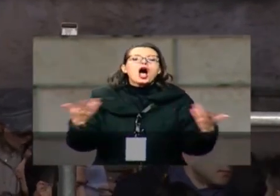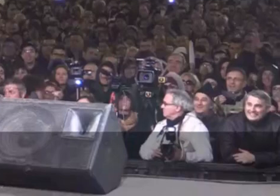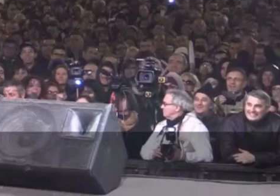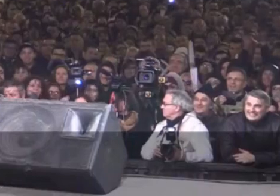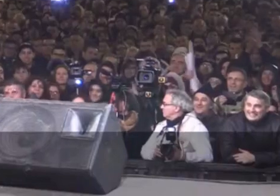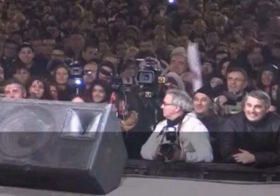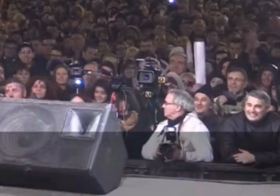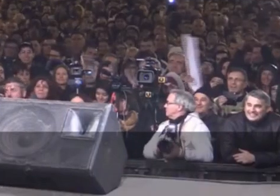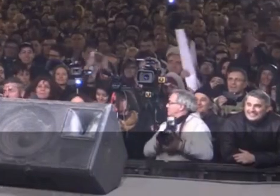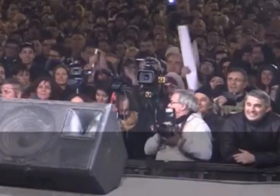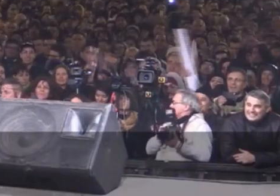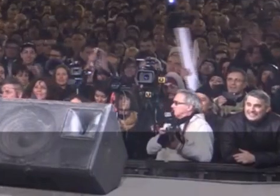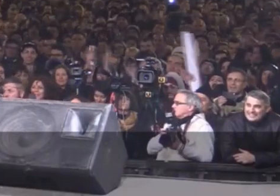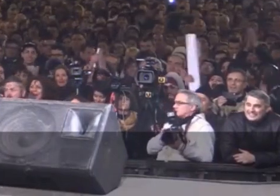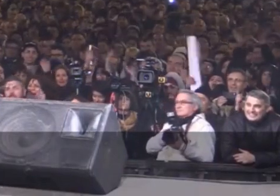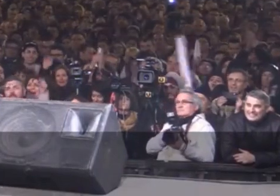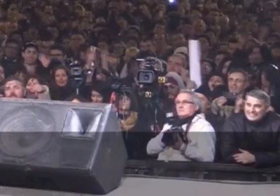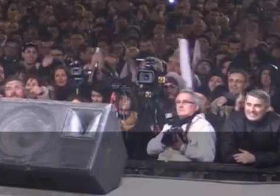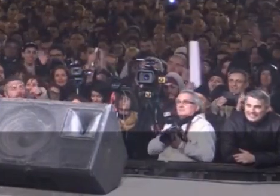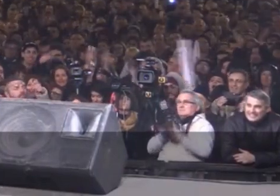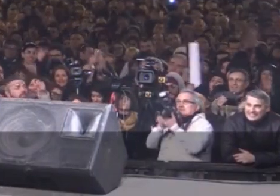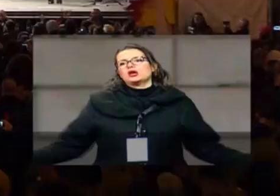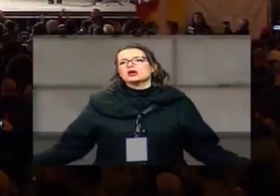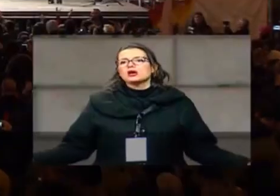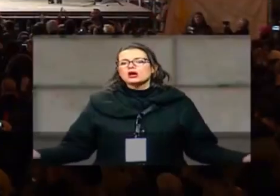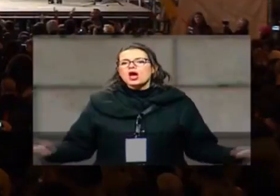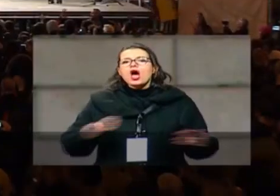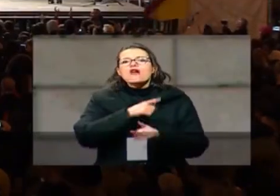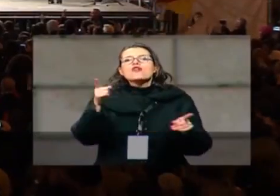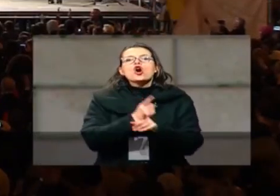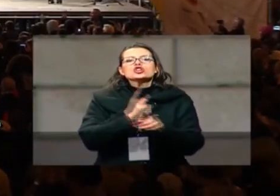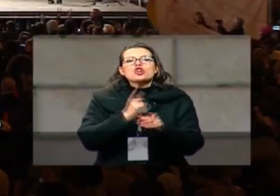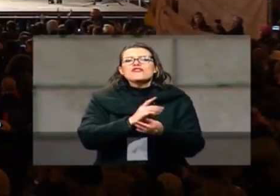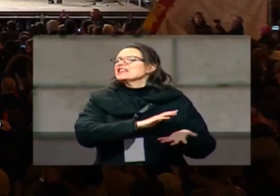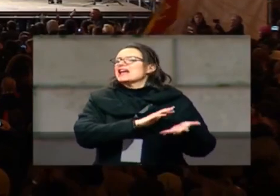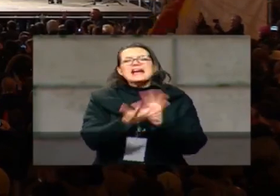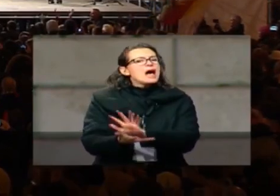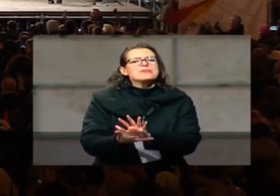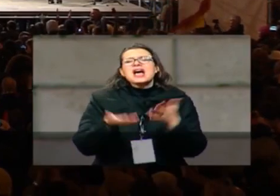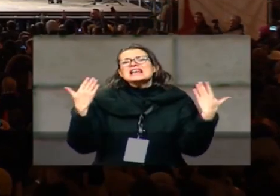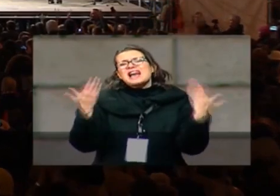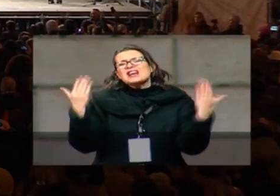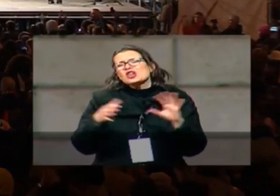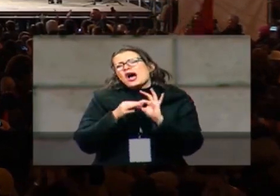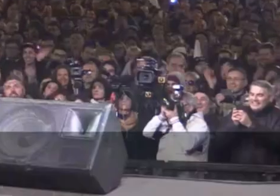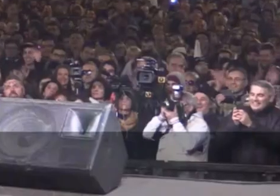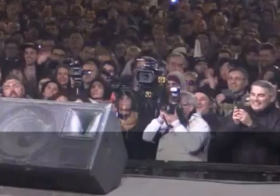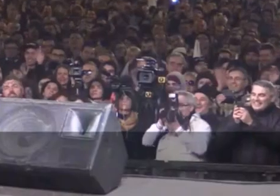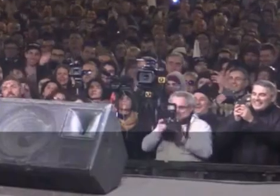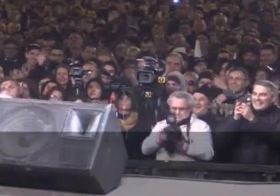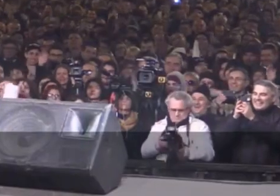perché bisogna è un cambiamento È un cambiamento Tanto non ti serviranno più quei lì se li